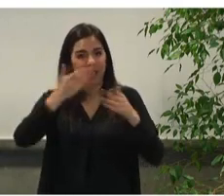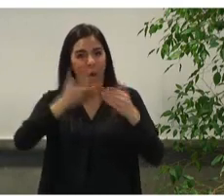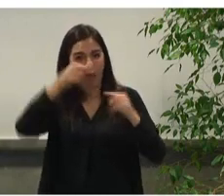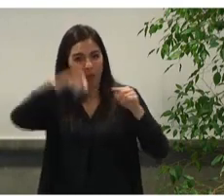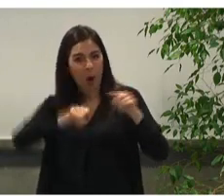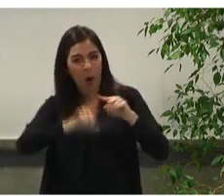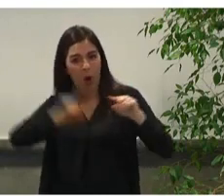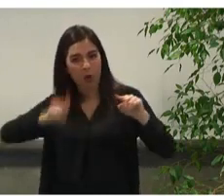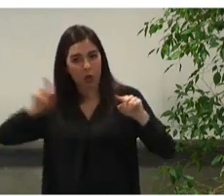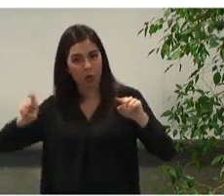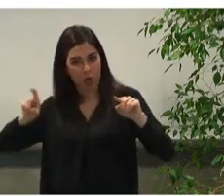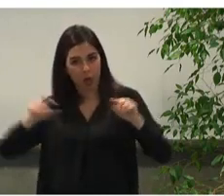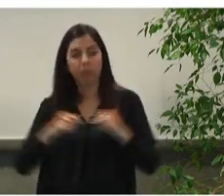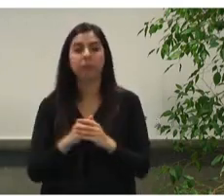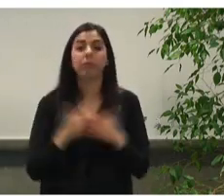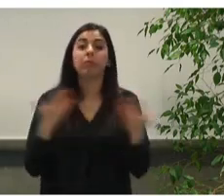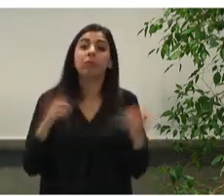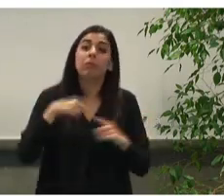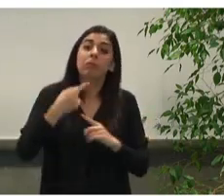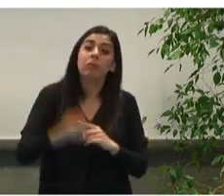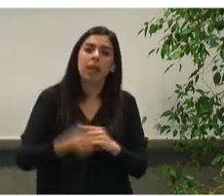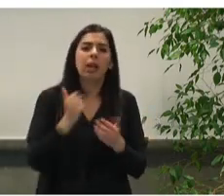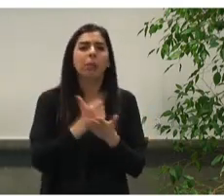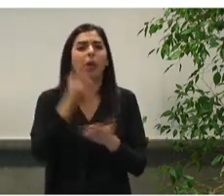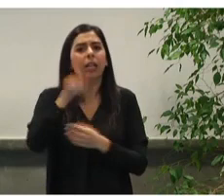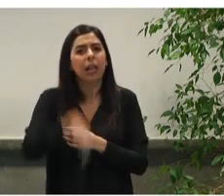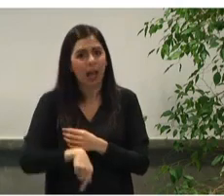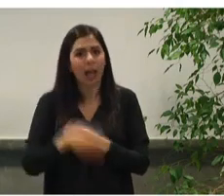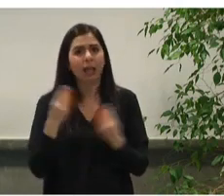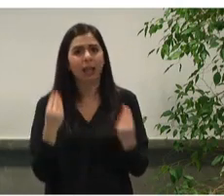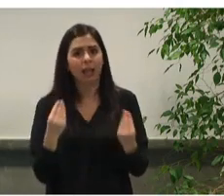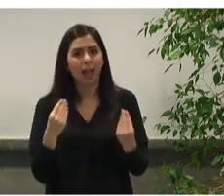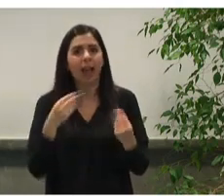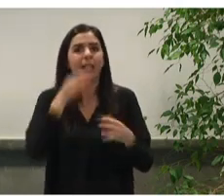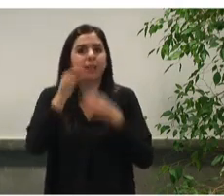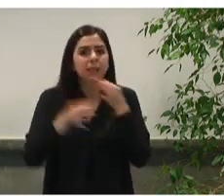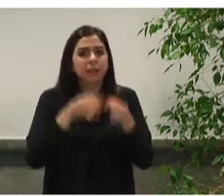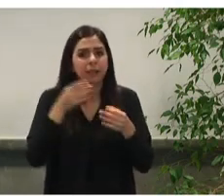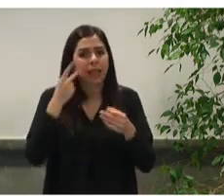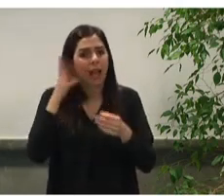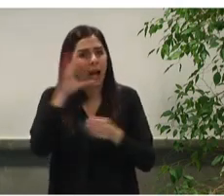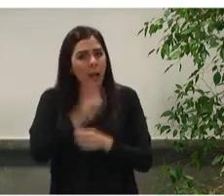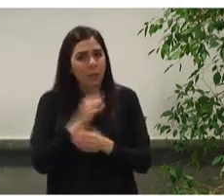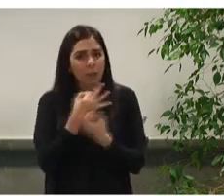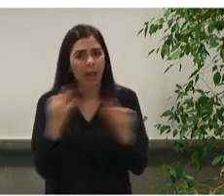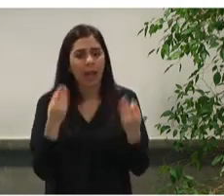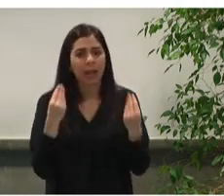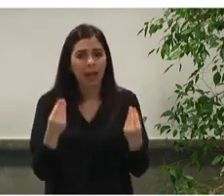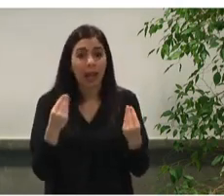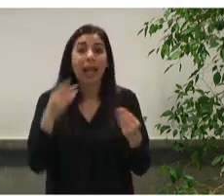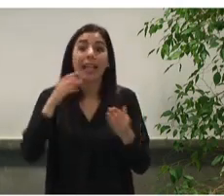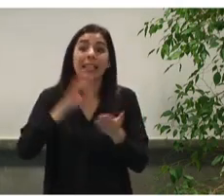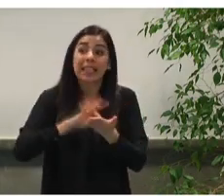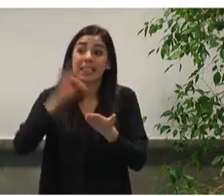nell'altra. Dopodiché è anche importante stressare il fatto che mentre le date di notifica fanno